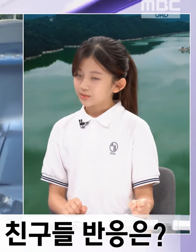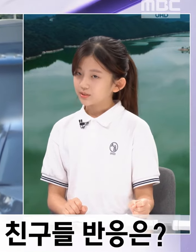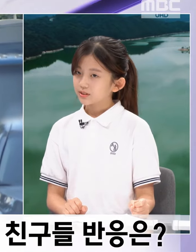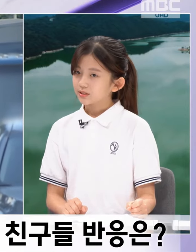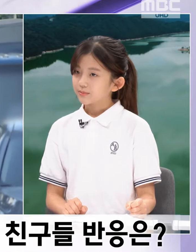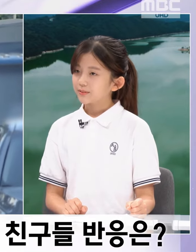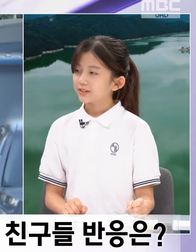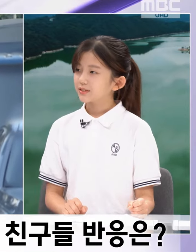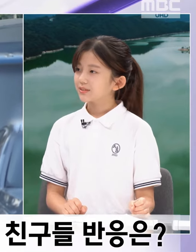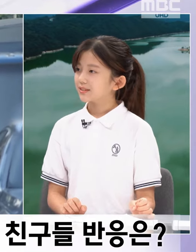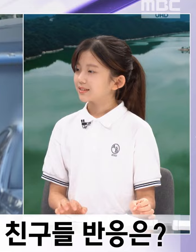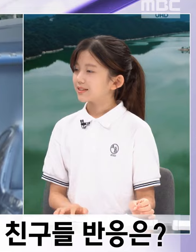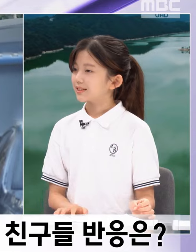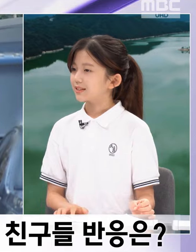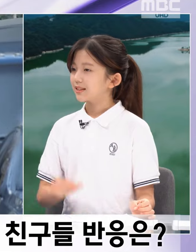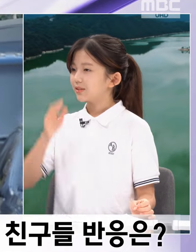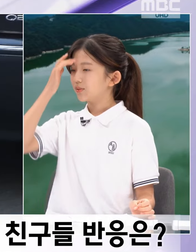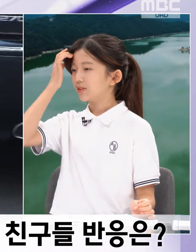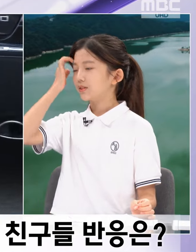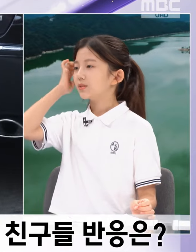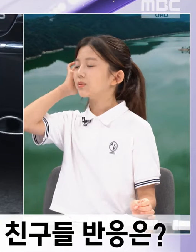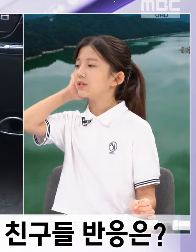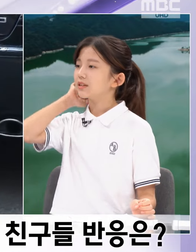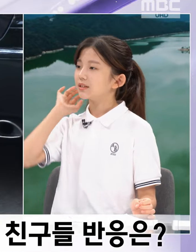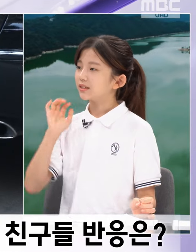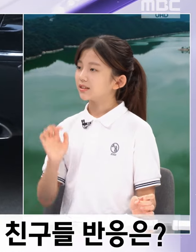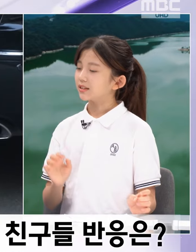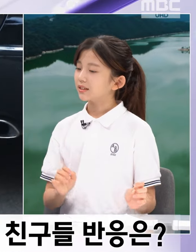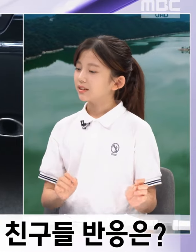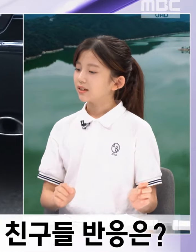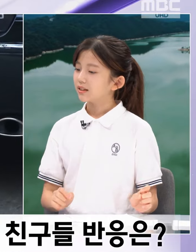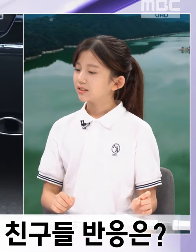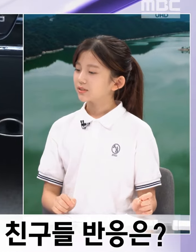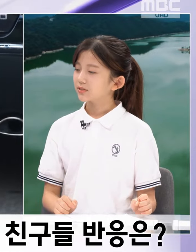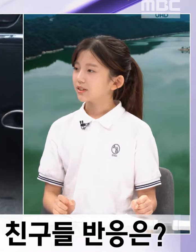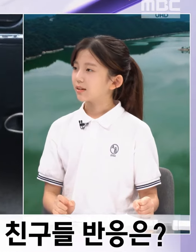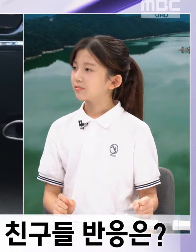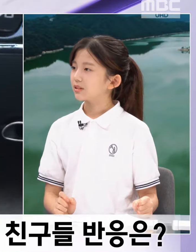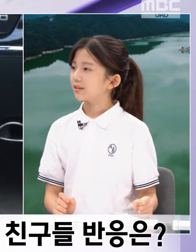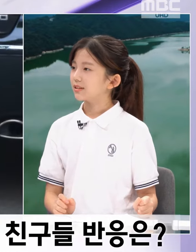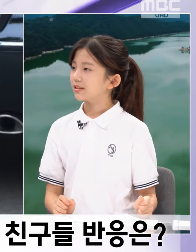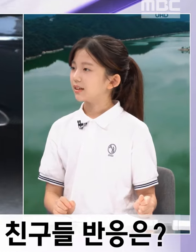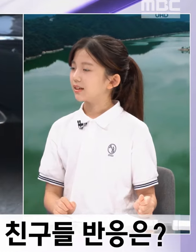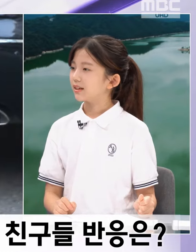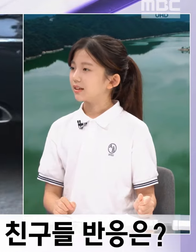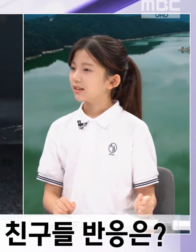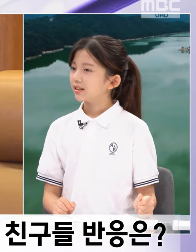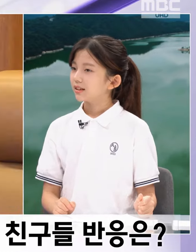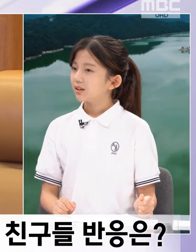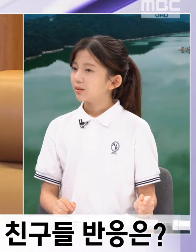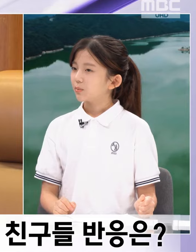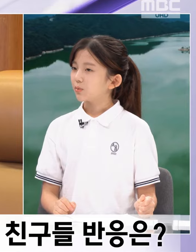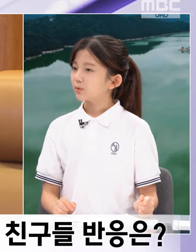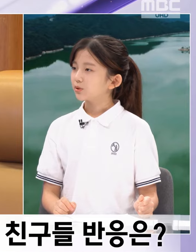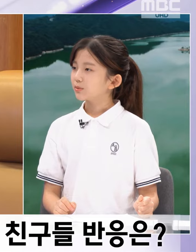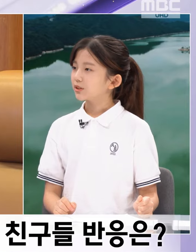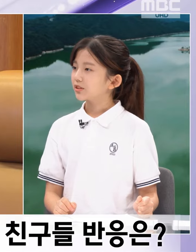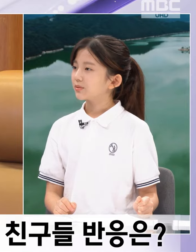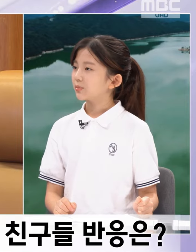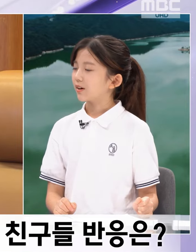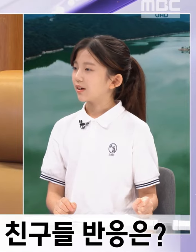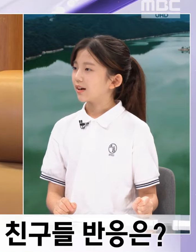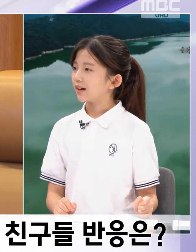그리고 몇몇 친구들은 오늘 이제 친구들이 악플을 봤는데 뭐